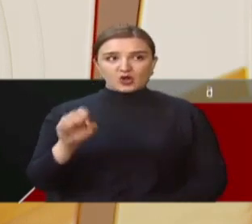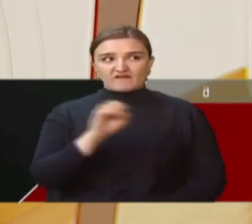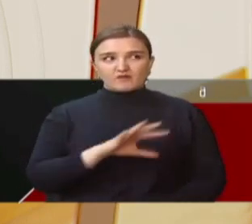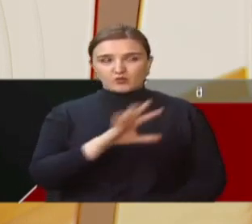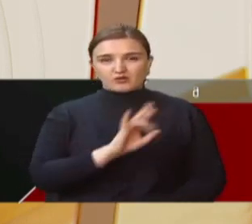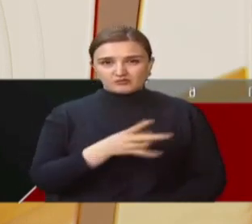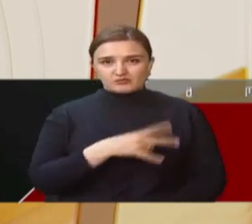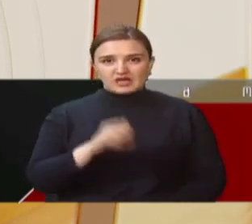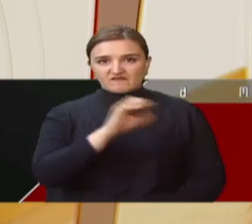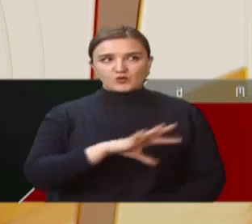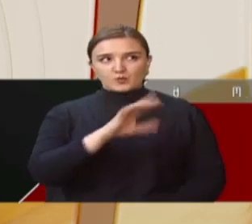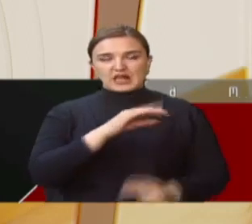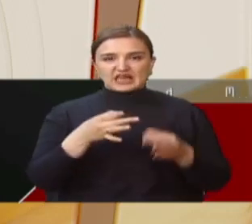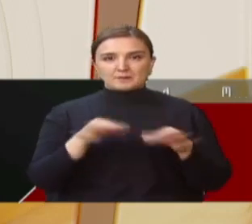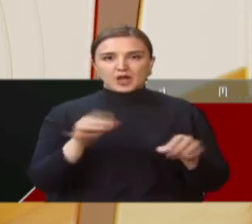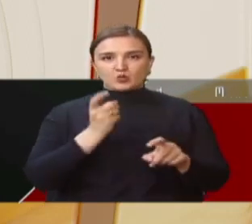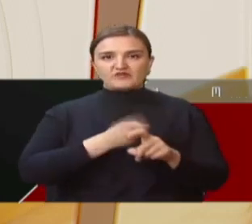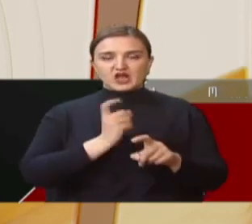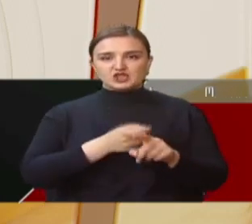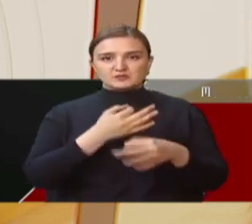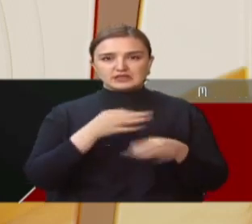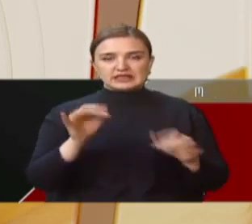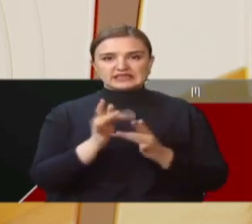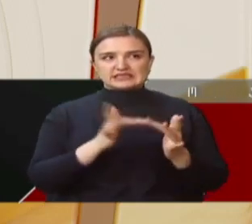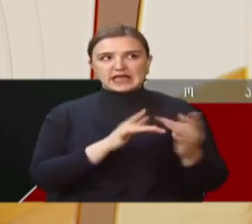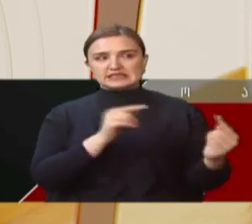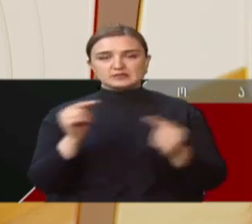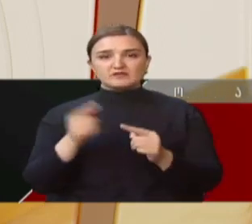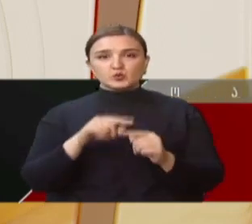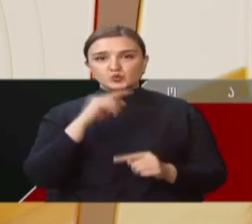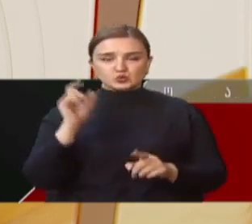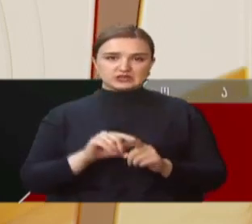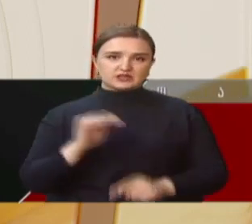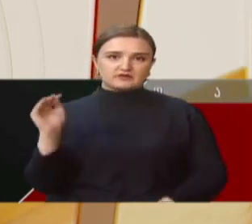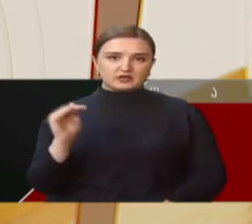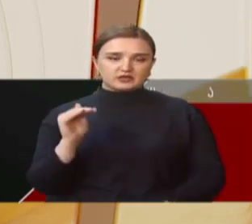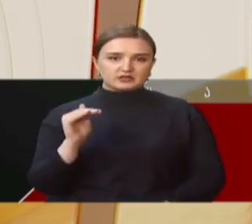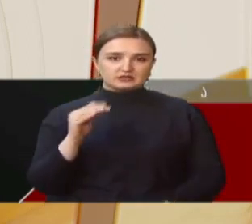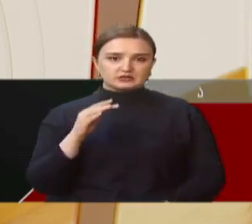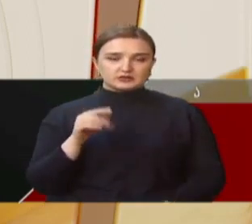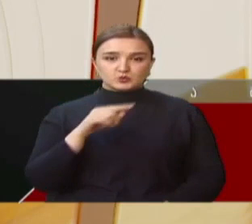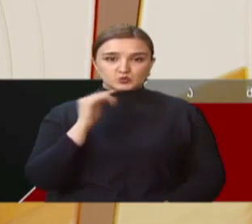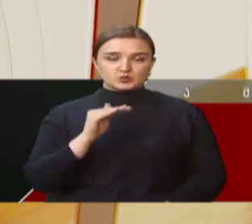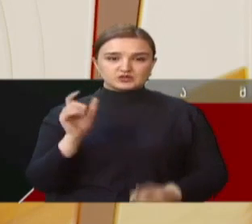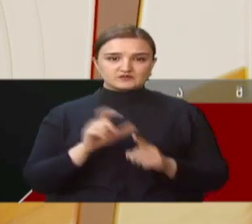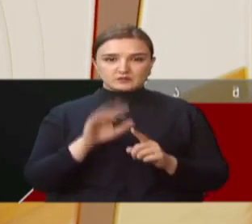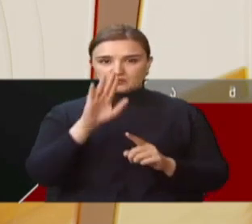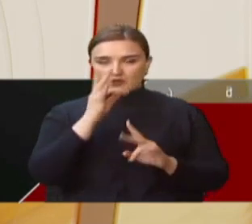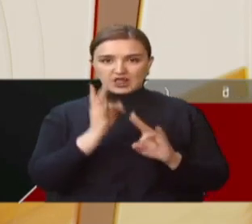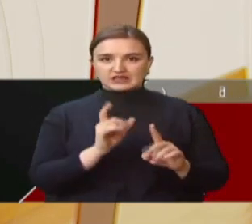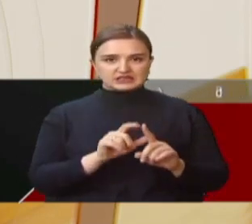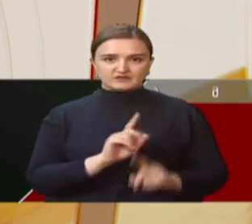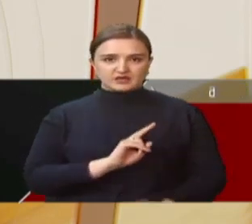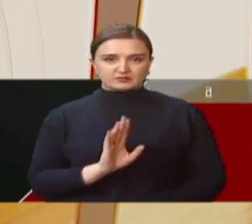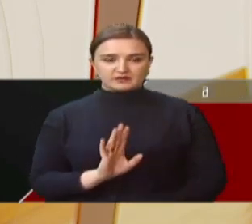გვინდა, ევროპა არის ლიბერალური ფაშიზმი და ეწინააღმდეგება ქრისტიანობას, ეს არის რუსული ნარატივი და ეწინააღმდეგება საქართველოს ინტერესს. მე მოღალატე სიტყვა არ მიყვარს,